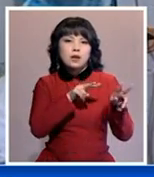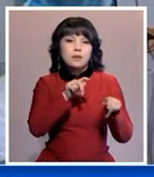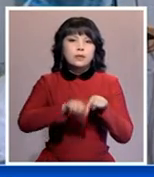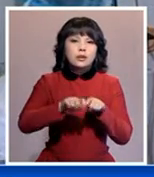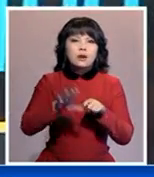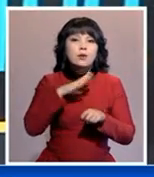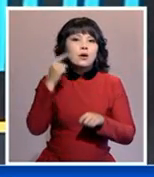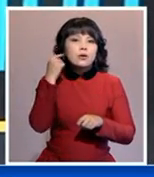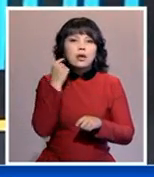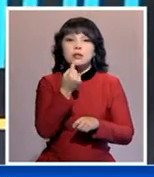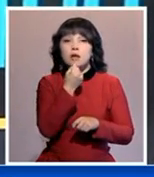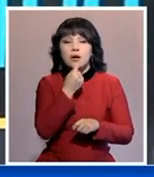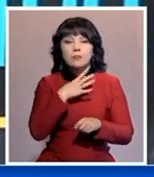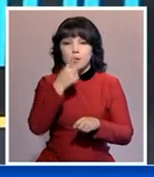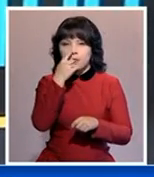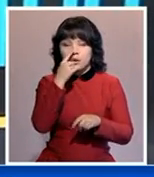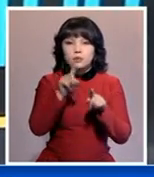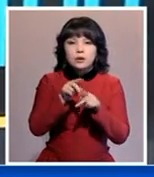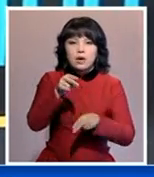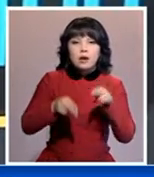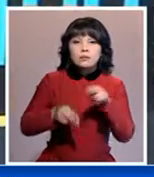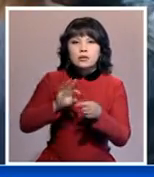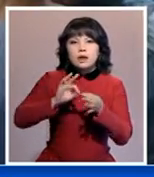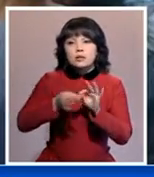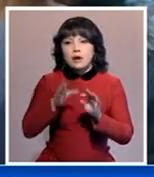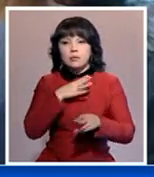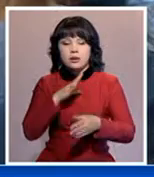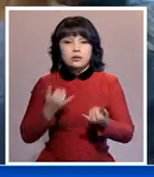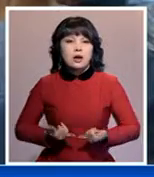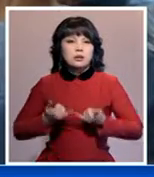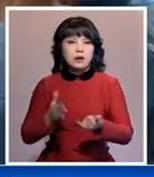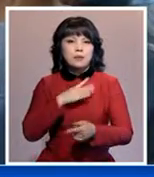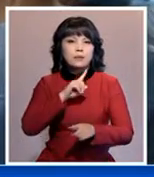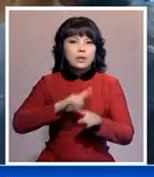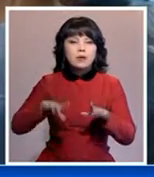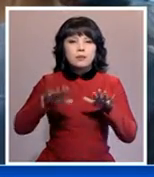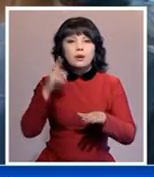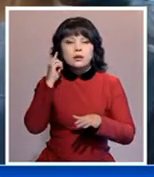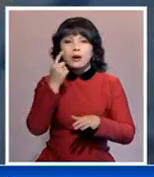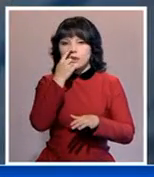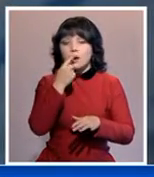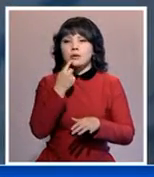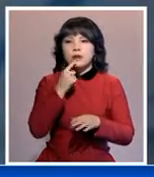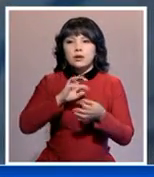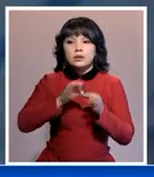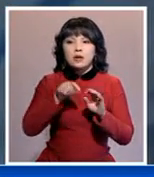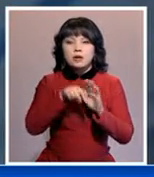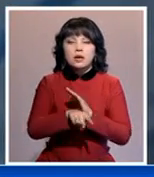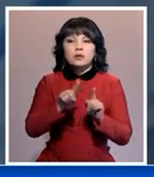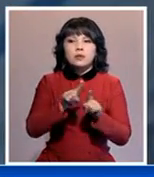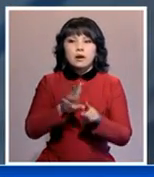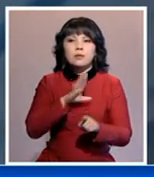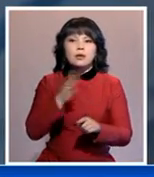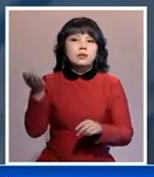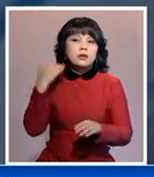құлақ, мұрынға сілтеу әдістемен операция жасады. Дәрігерлердің мәлімдеуінше, бірден бірнеше жерге операция жасау бұрын-соңды отандық